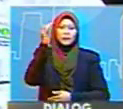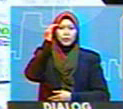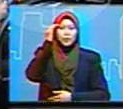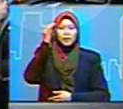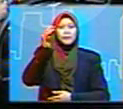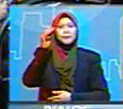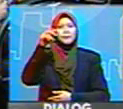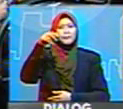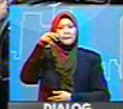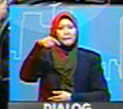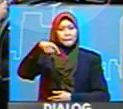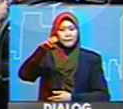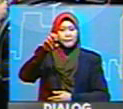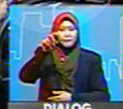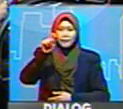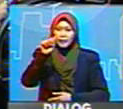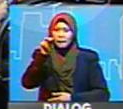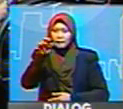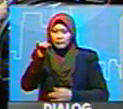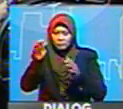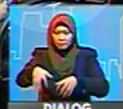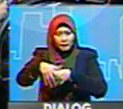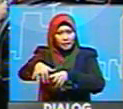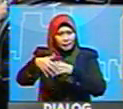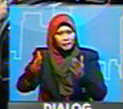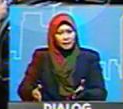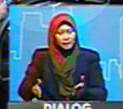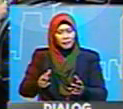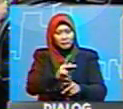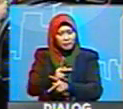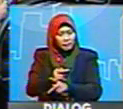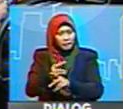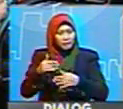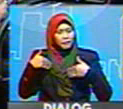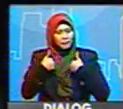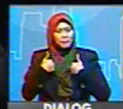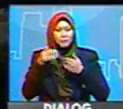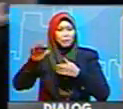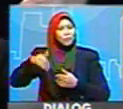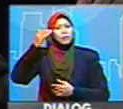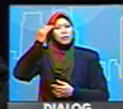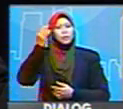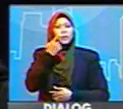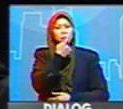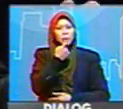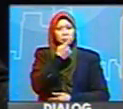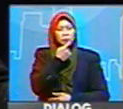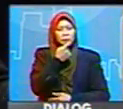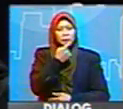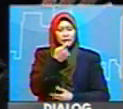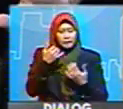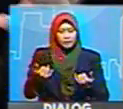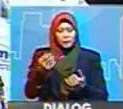nelayan belum sedar secara keseluruhannya dan yang sedar sekarang ni adalah orang tengah kerana Datuk Seri telah pun